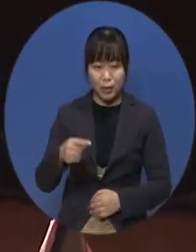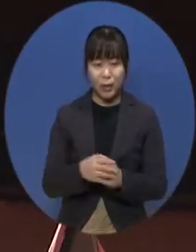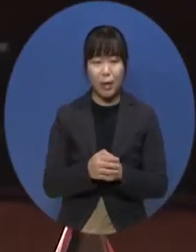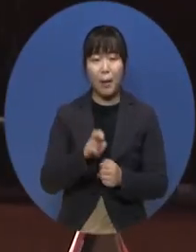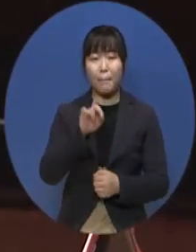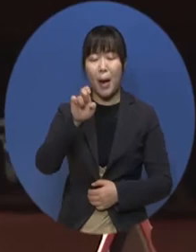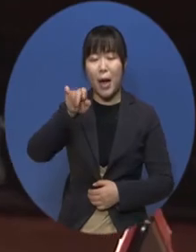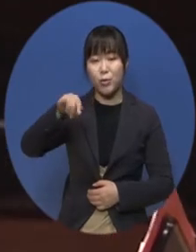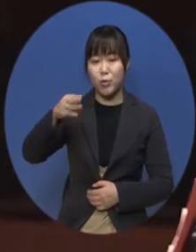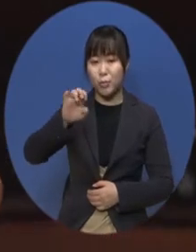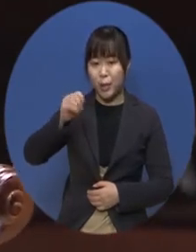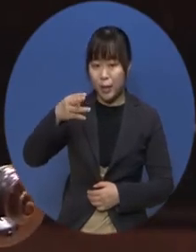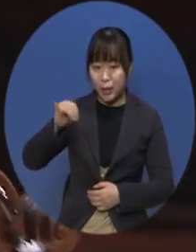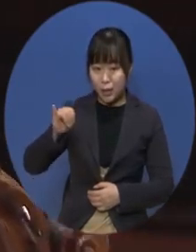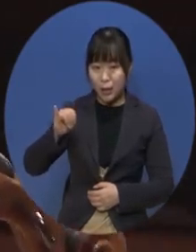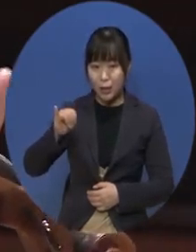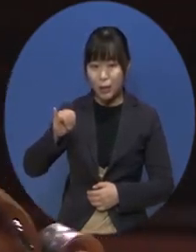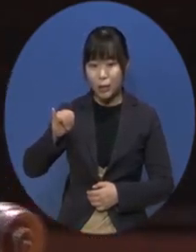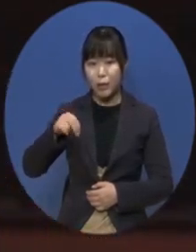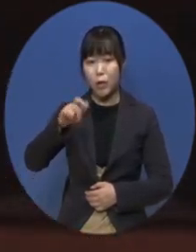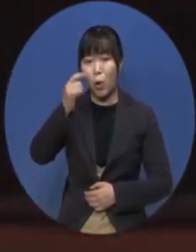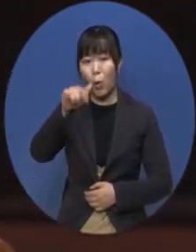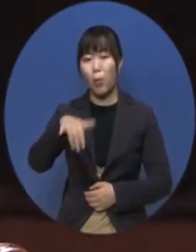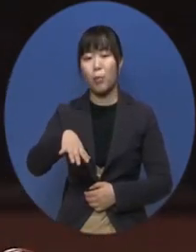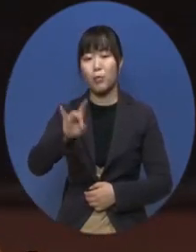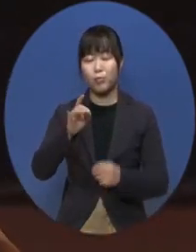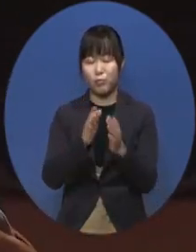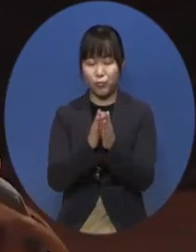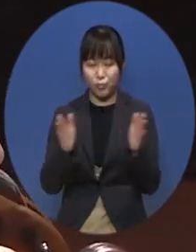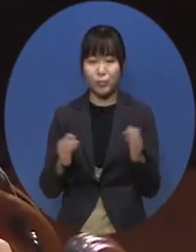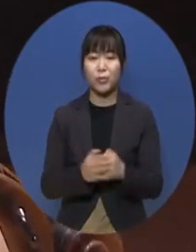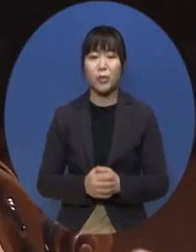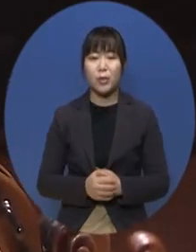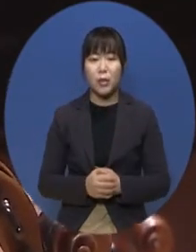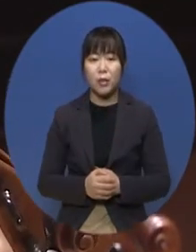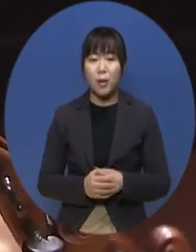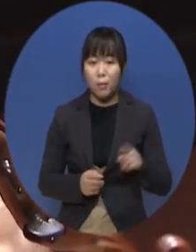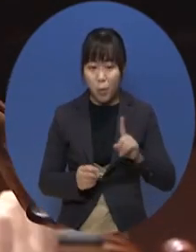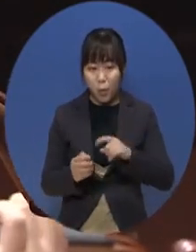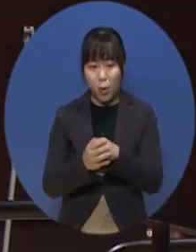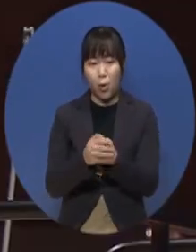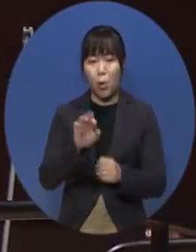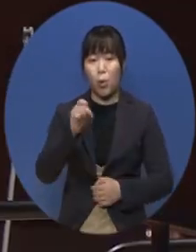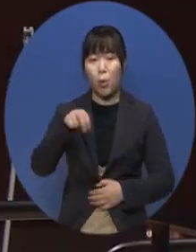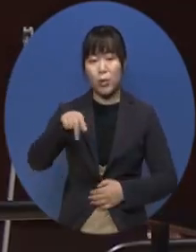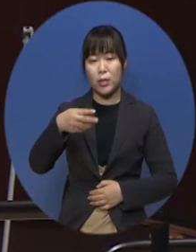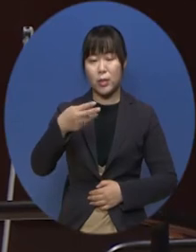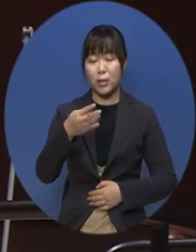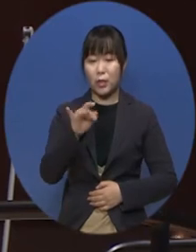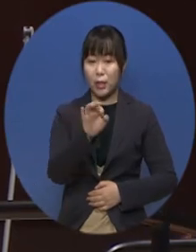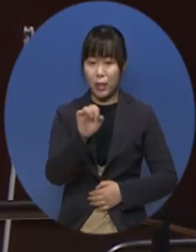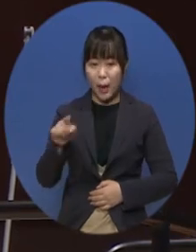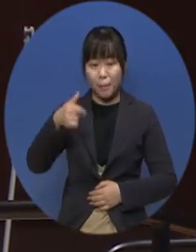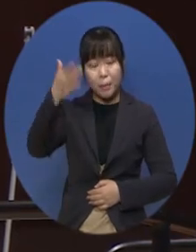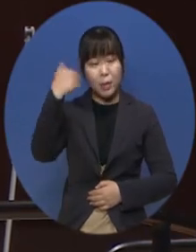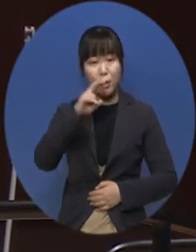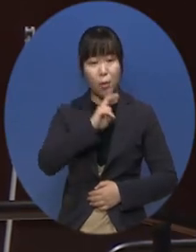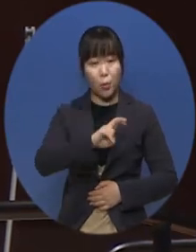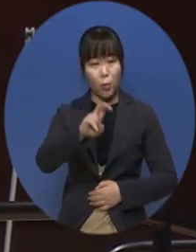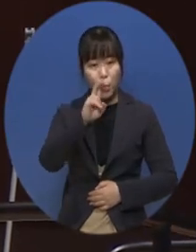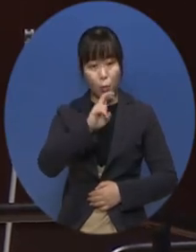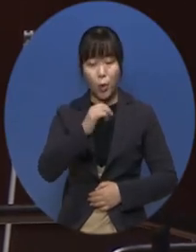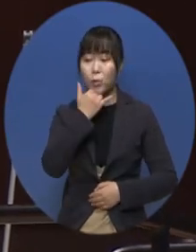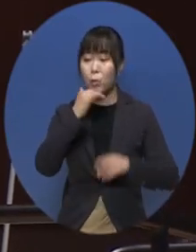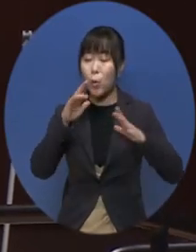서곡으로부터 연주회는 시작됩니다. 오페라 마술피리는 오스트리아 민요풍 서곡에서부터